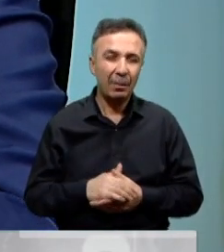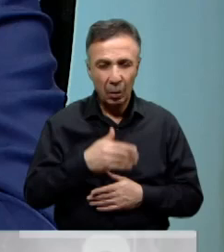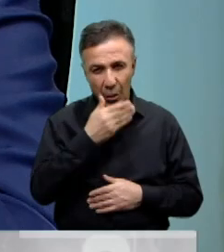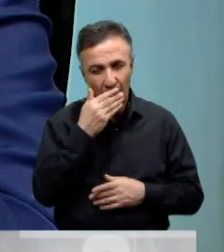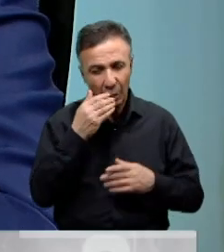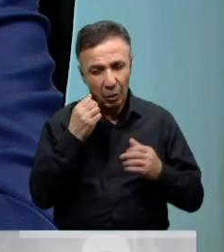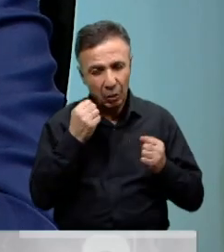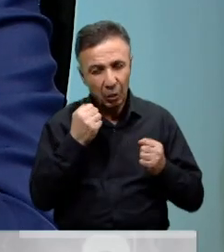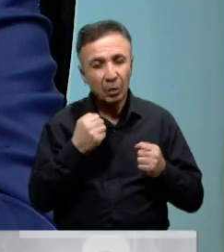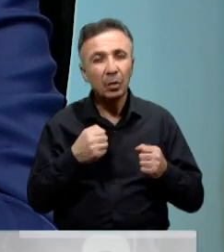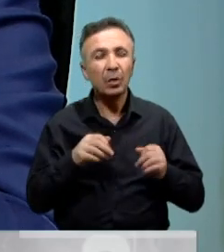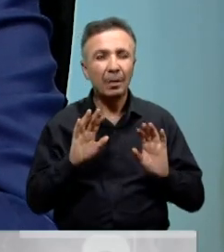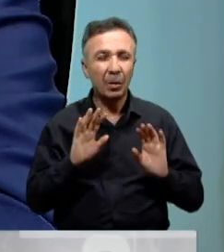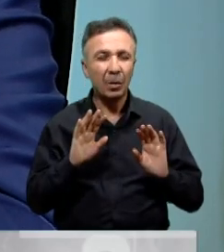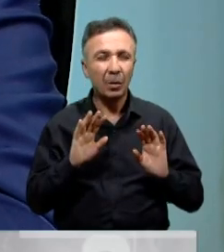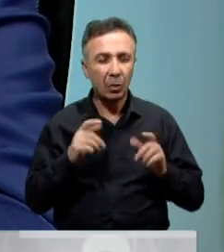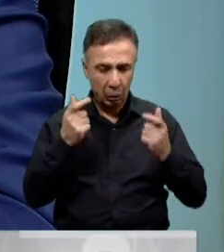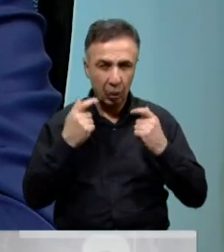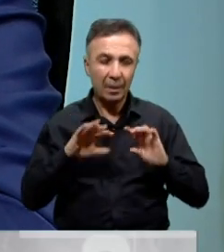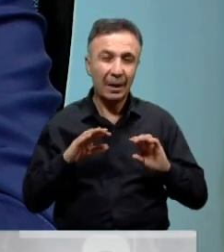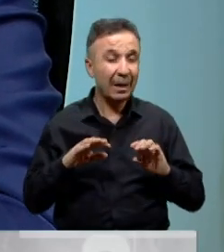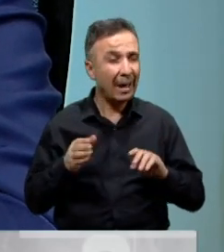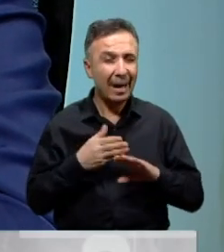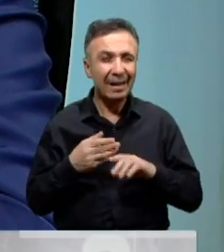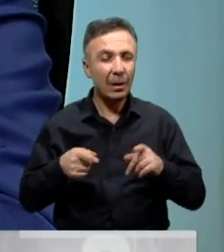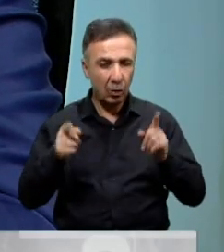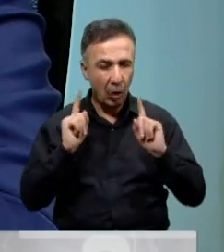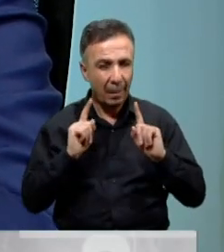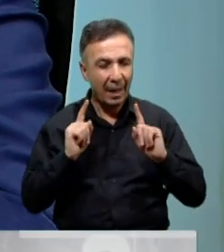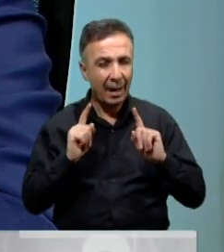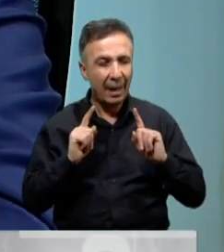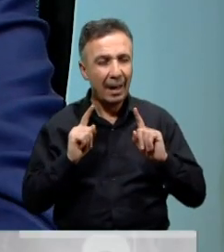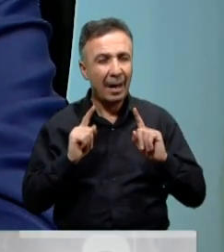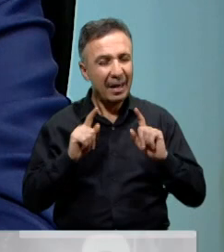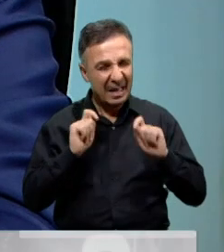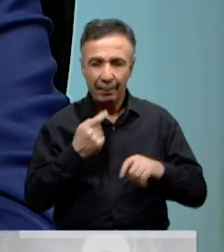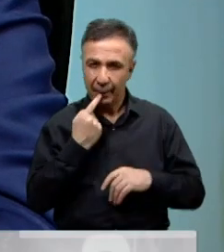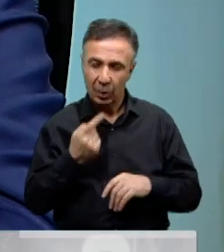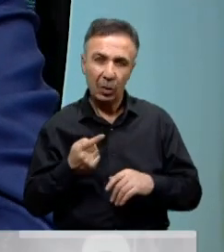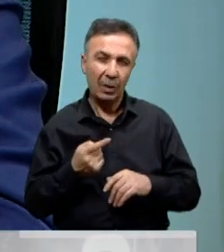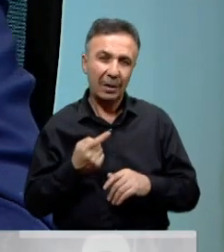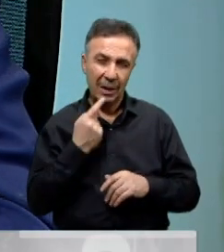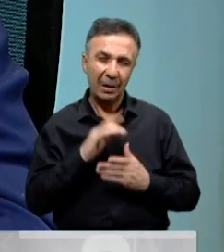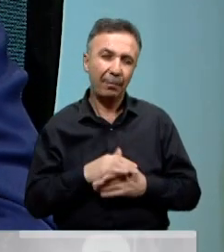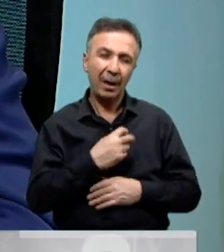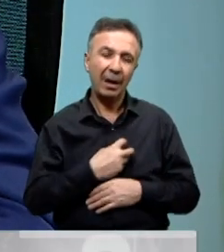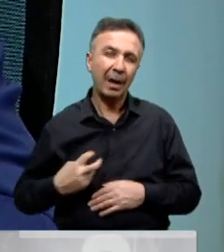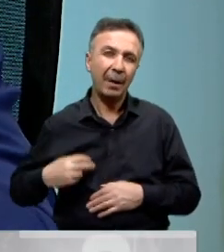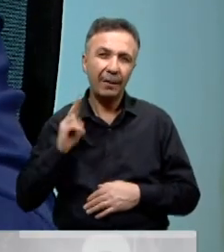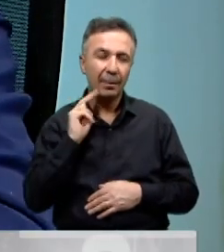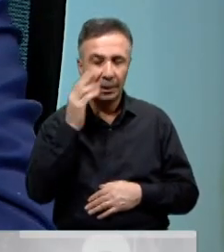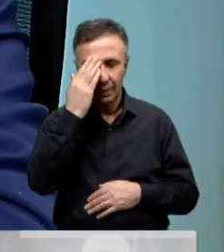mükellef değil neden tövbe tavsiye ediyor Hoca o zaman diyecekler veya ediyorsunuz Peygamber Efendimiz